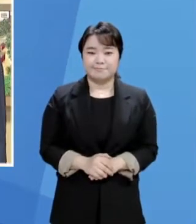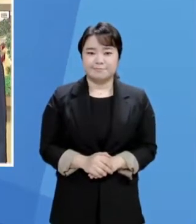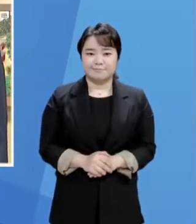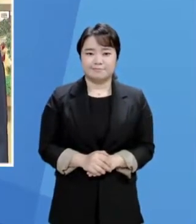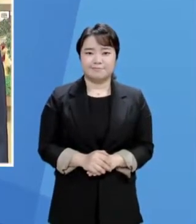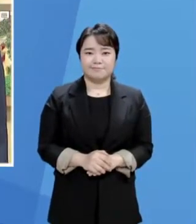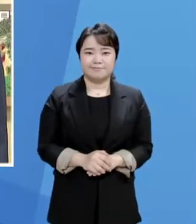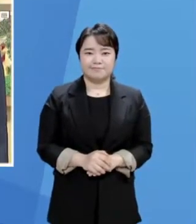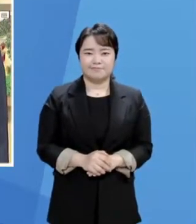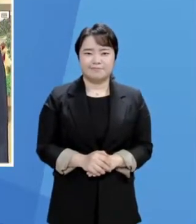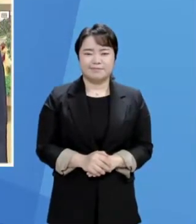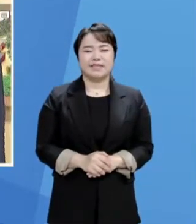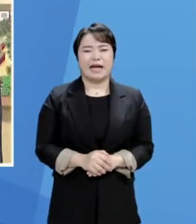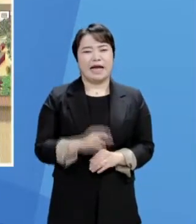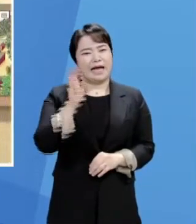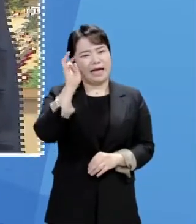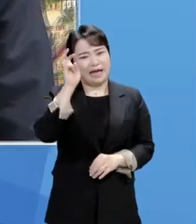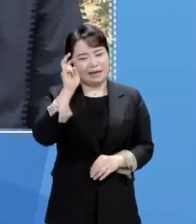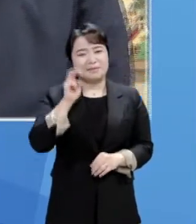예, 아무래도